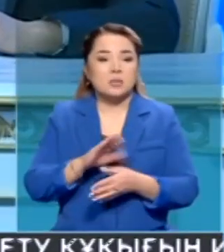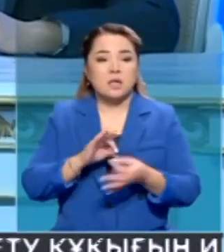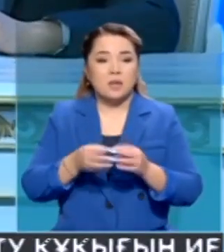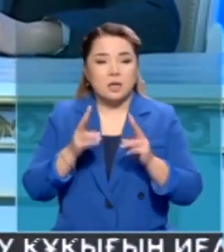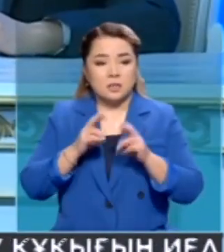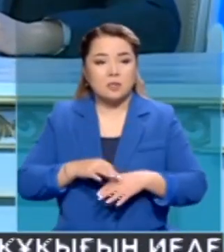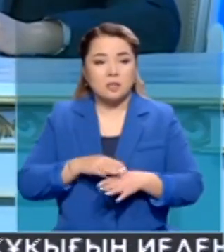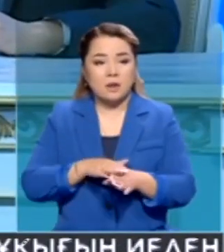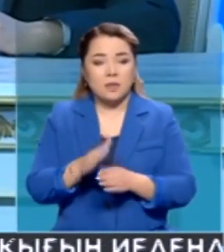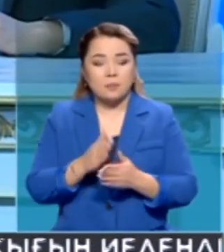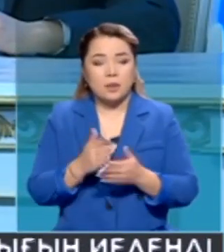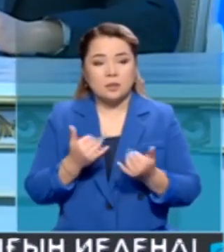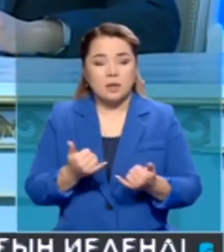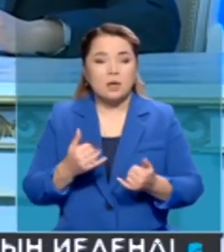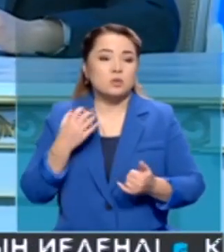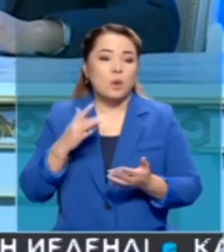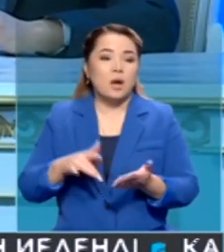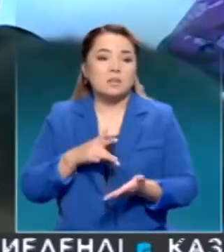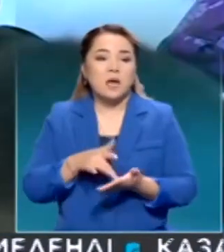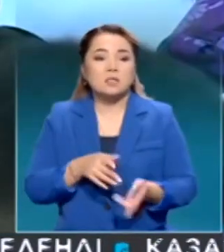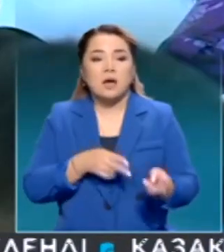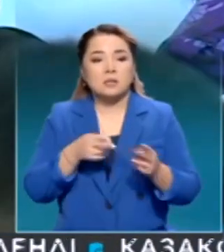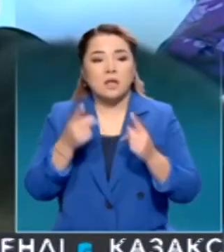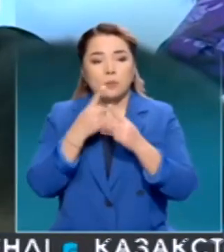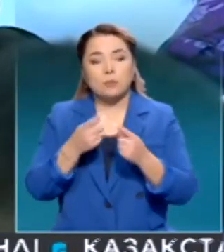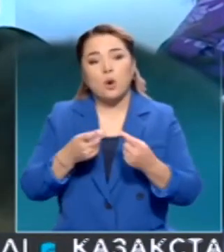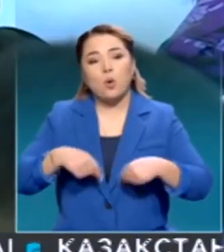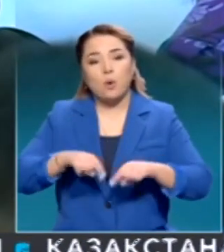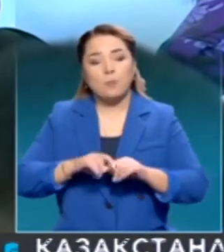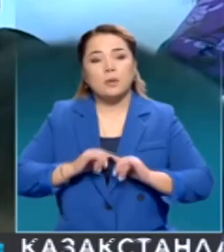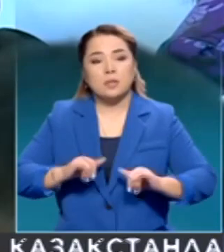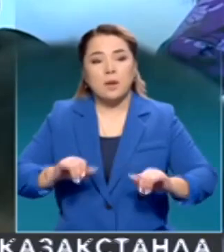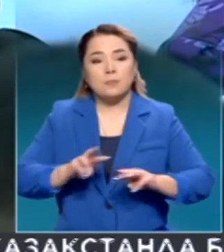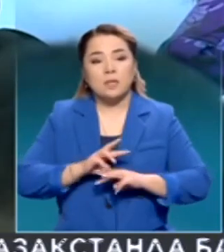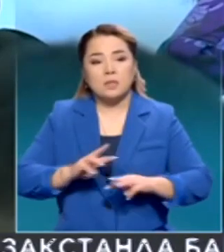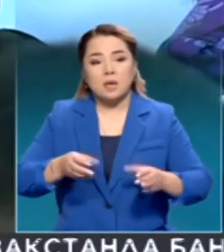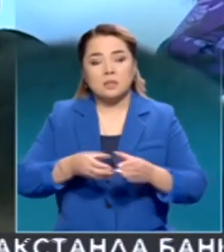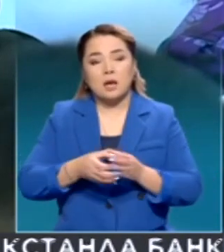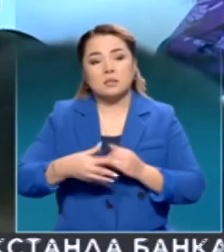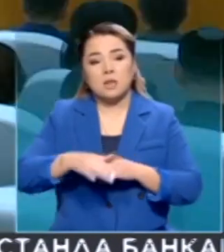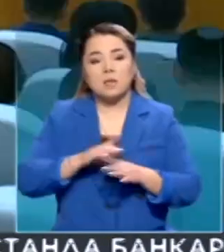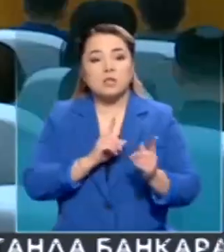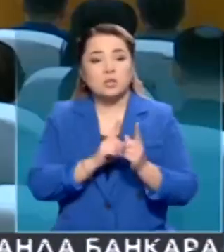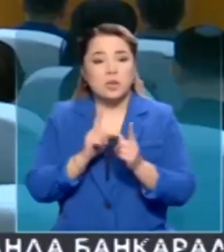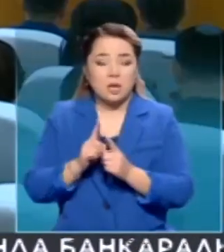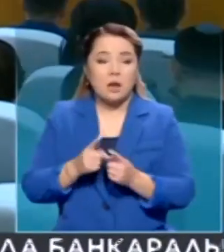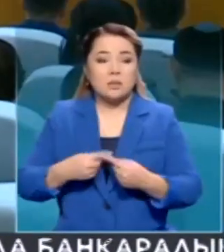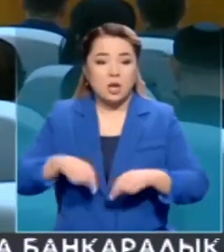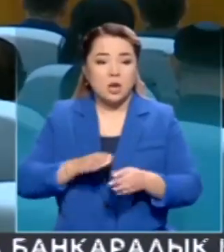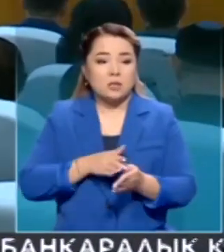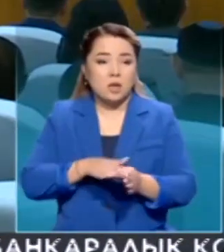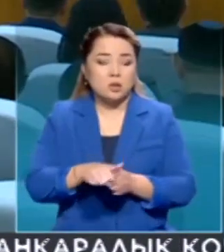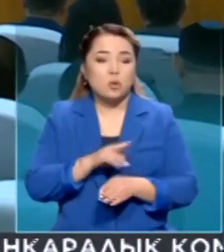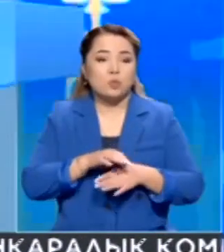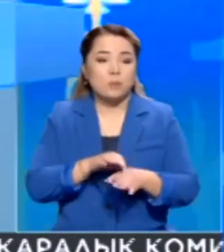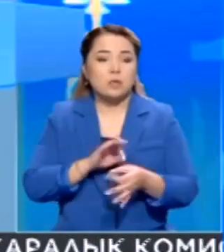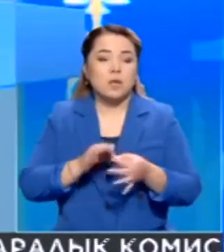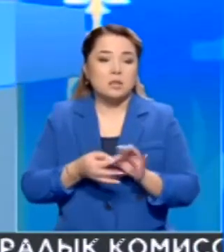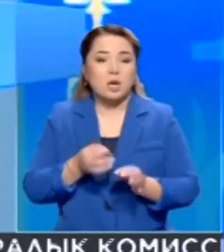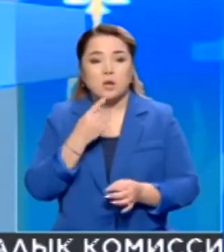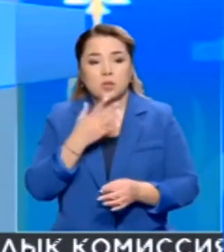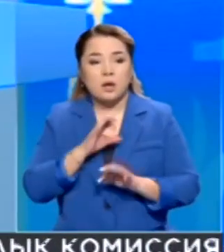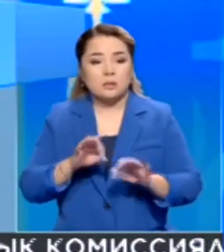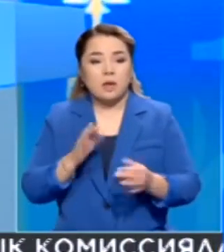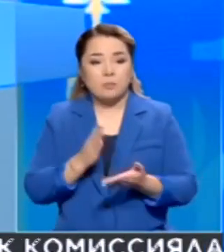өңіріне жұмыс сапарымен келген ақпарат және қоғамдық даму министрі Дархан Қыдырәлі аймақ жұртшылығымен кездесіп, салада атқарылып жатқан жұмыстар туралы есеп